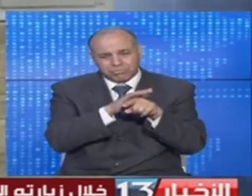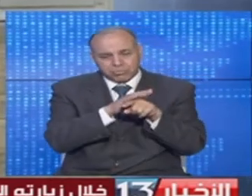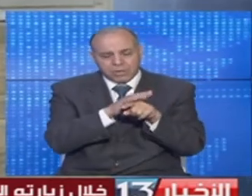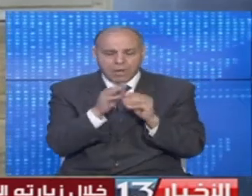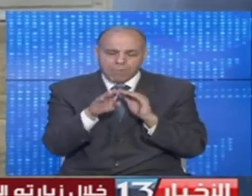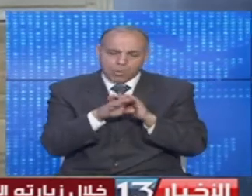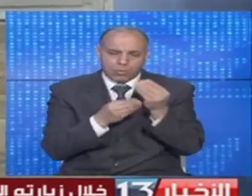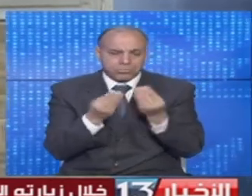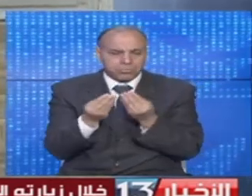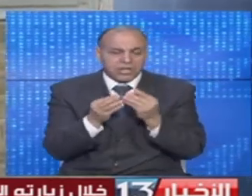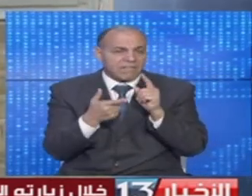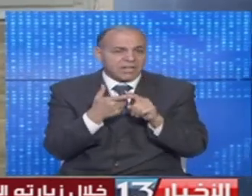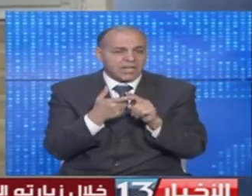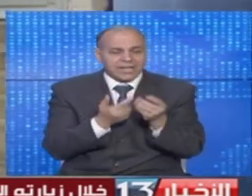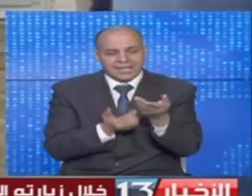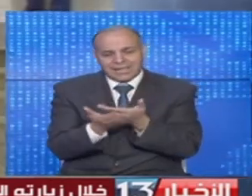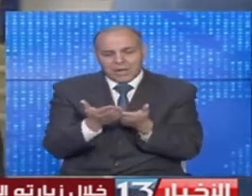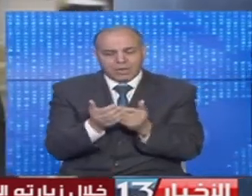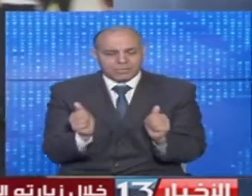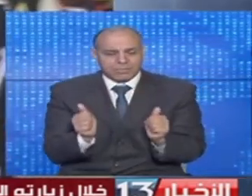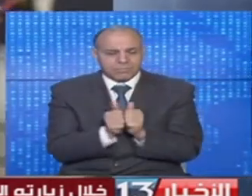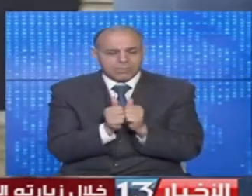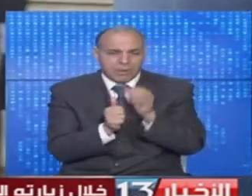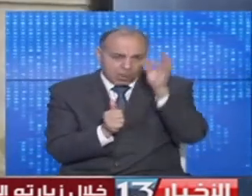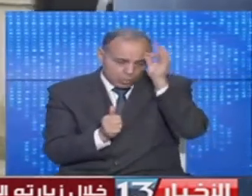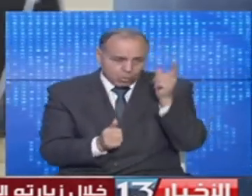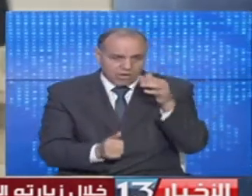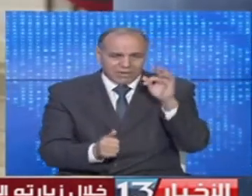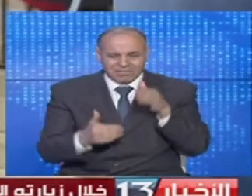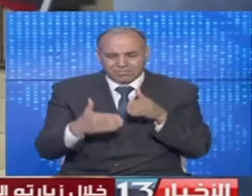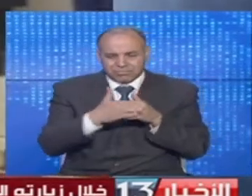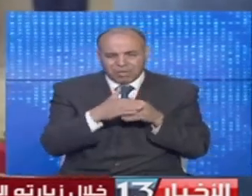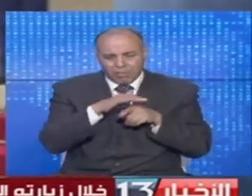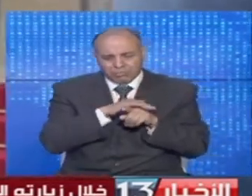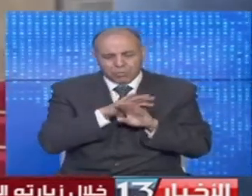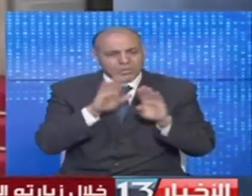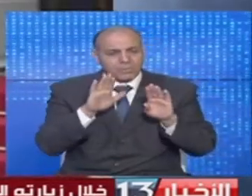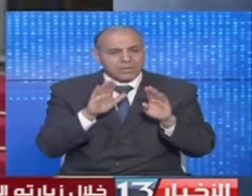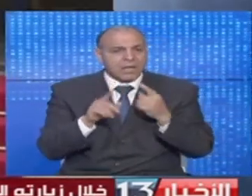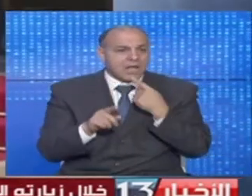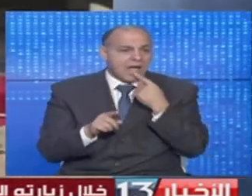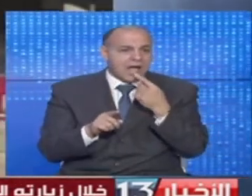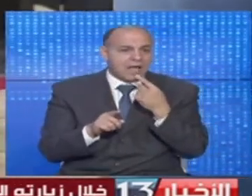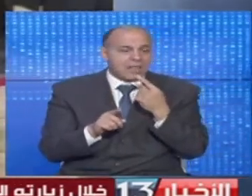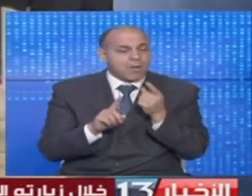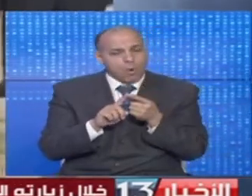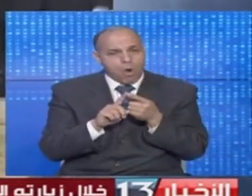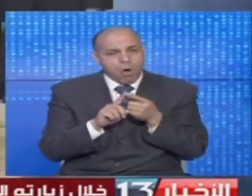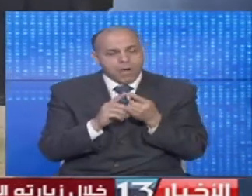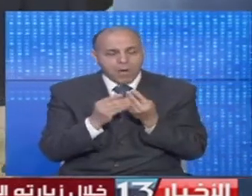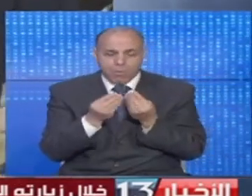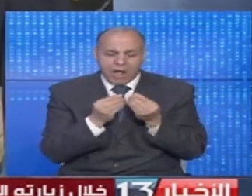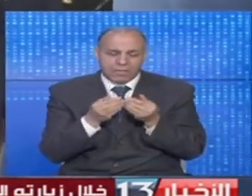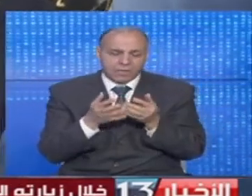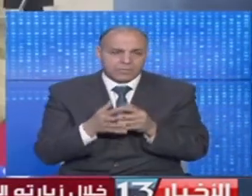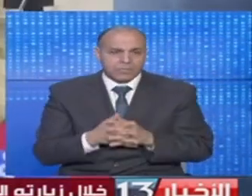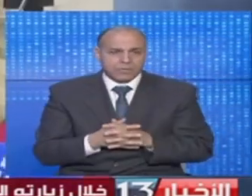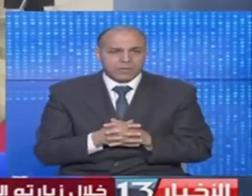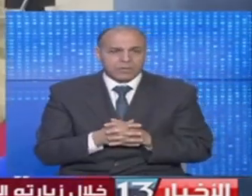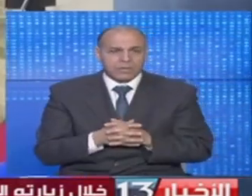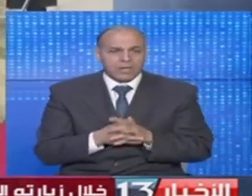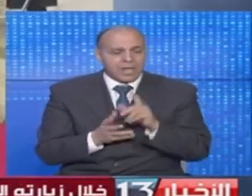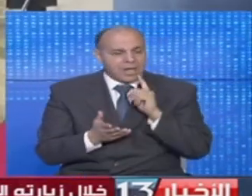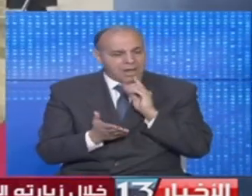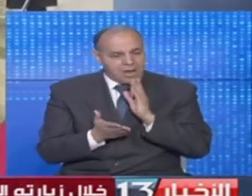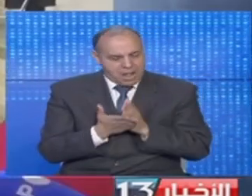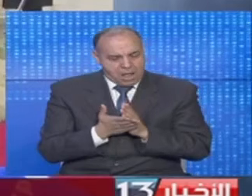النظامية وكيفية التعاون والتنسيق بين البلدين للحد منها، استأثر بحيز هام من المباحثات. والحق